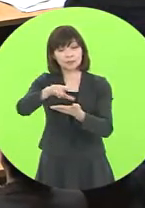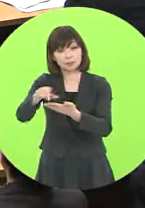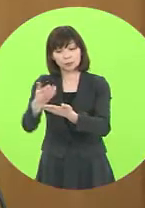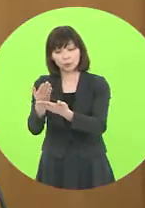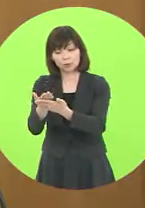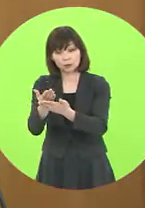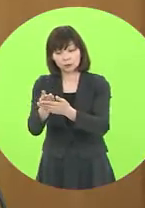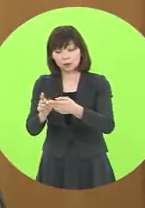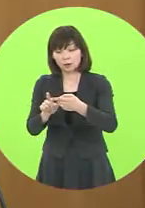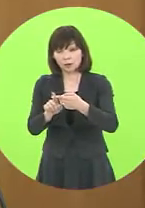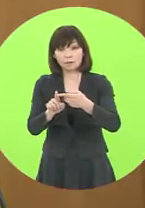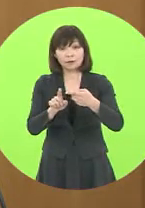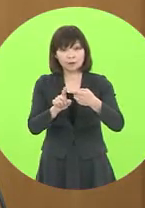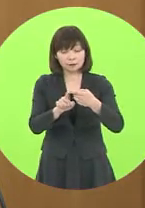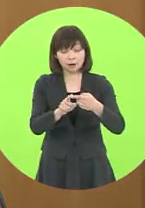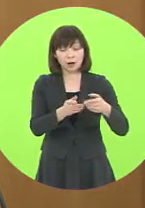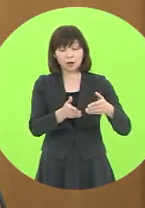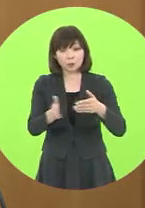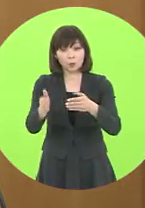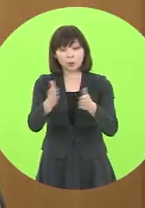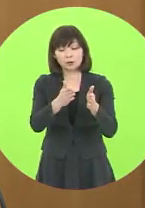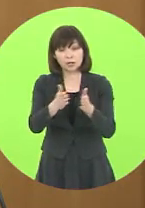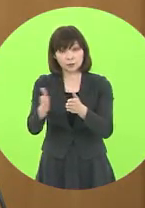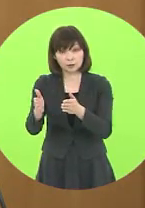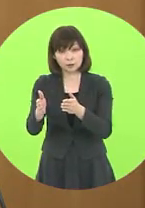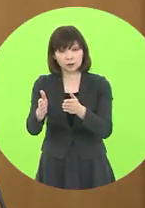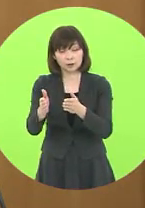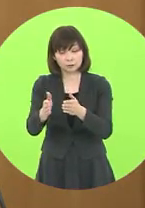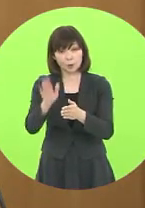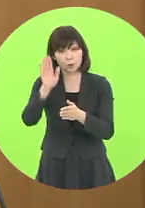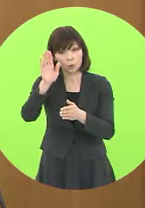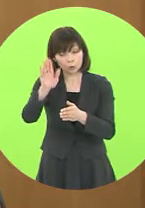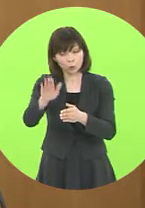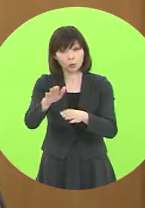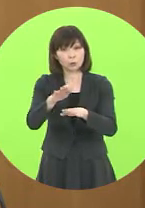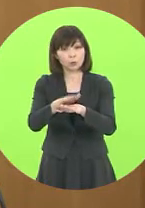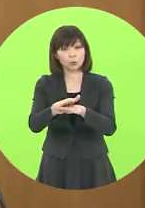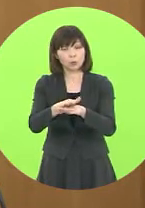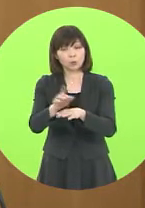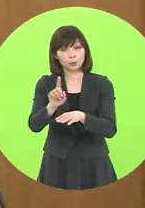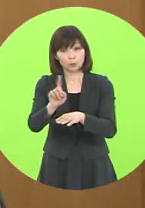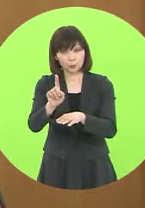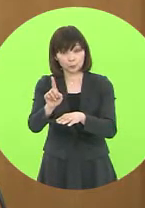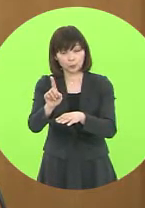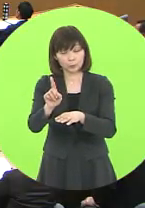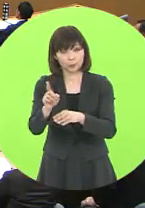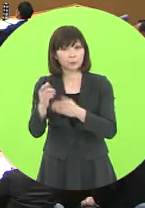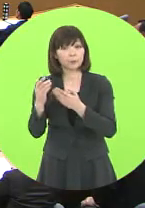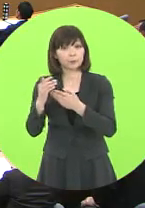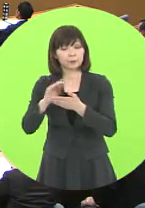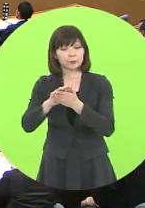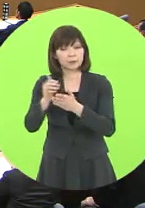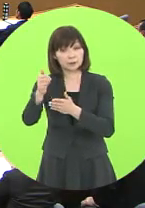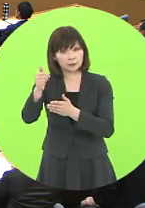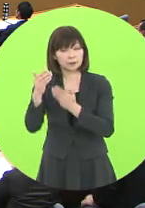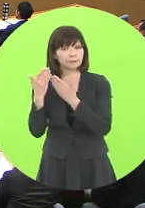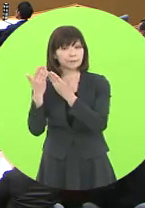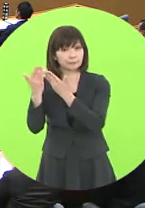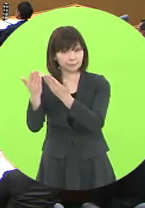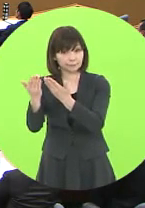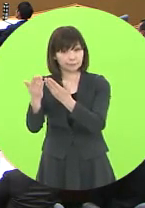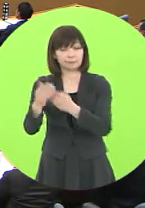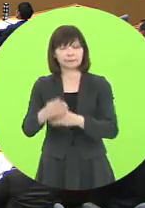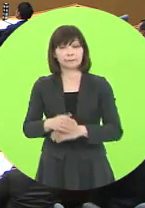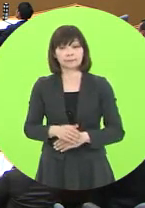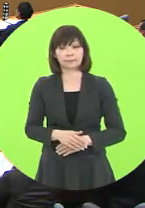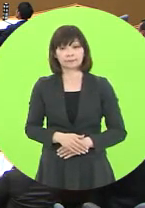応じた道路整備について、今後どのような方向性で取り組んでいこうと考えておられるのか、知事の所見をお